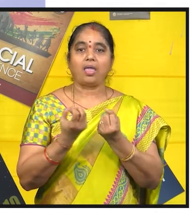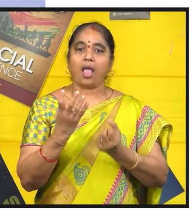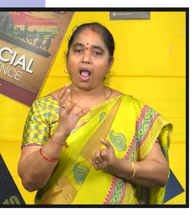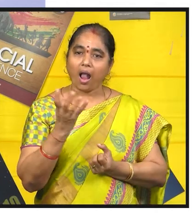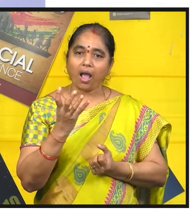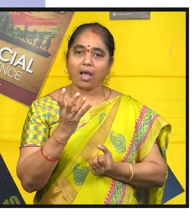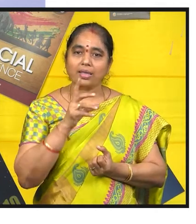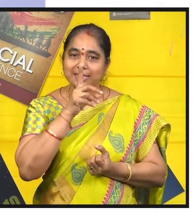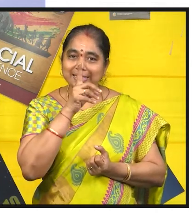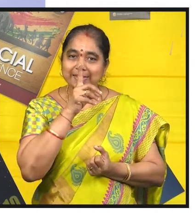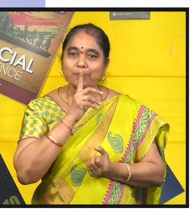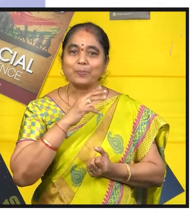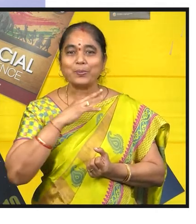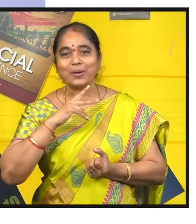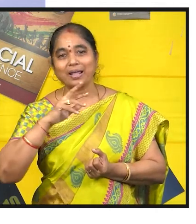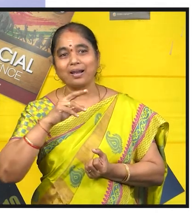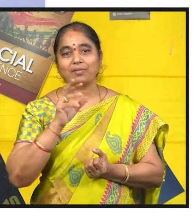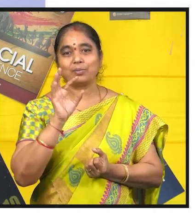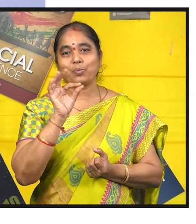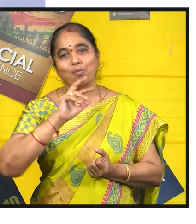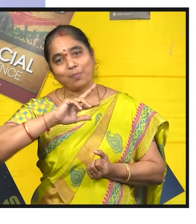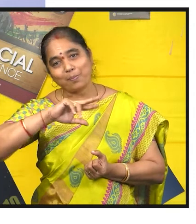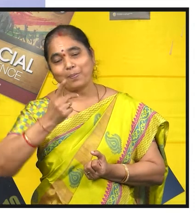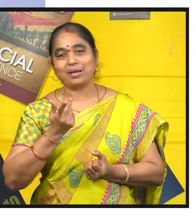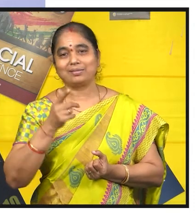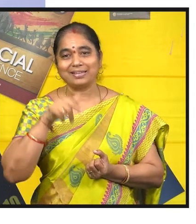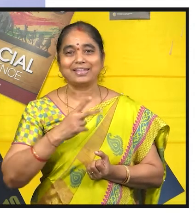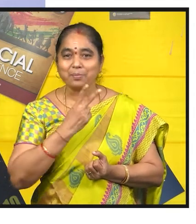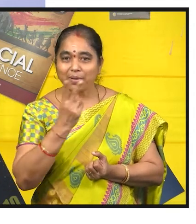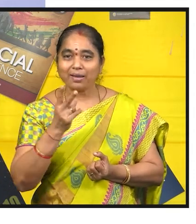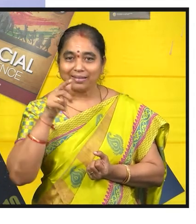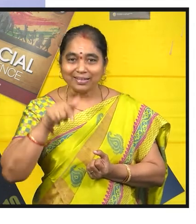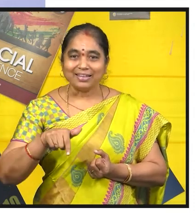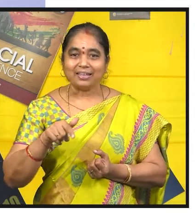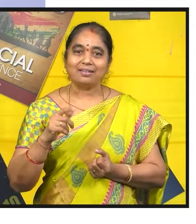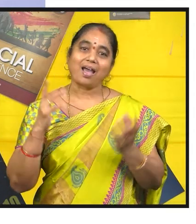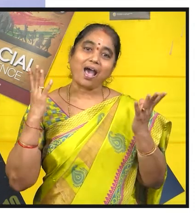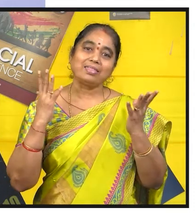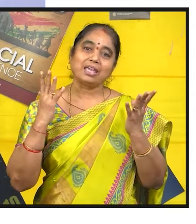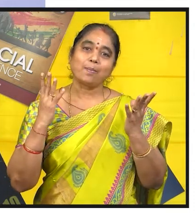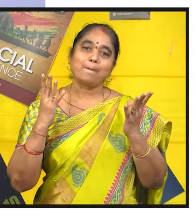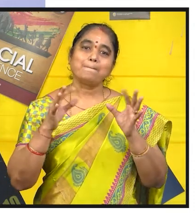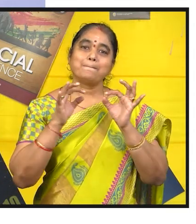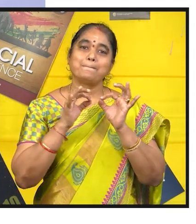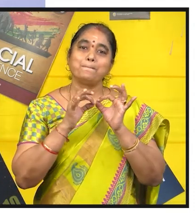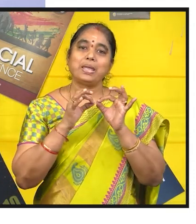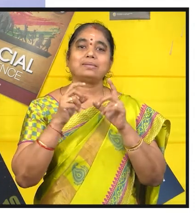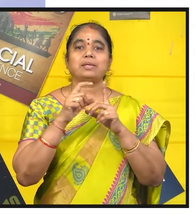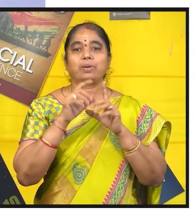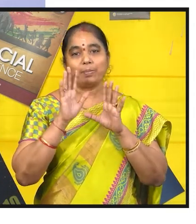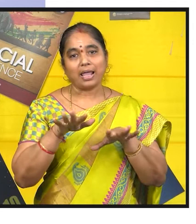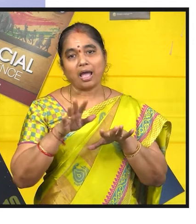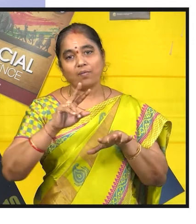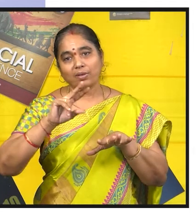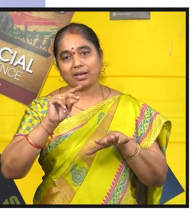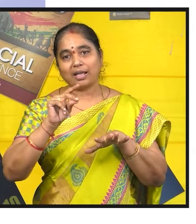கிடைக்கக்கூடியதான சிவப்பு நிற சாயத்தை ஊதா நிறமாக மாற்றுகிறது. அப்போ இது எதை காண்பிக்கிறதுன்னு சொன்னால், இது அதிக காரத்தன்மை கொண்டது. ரெண்டாவது கார